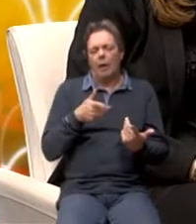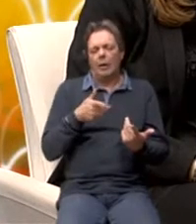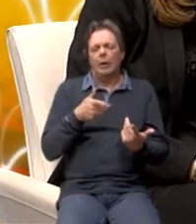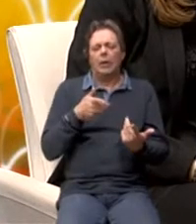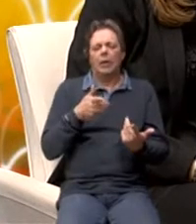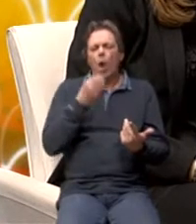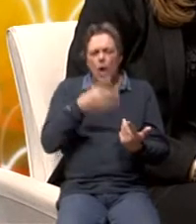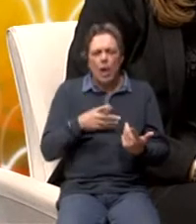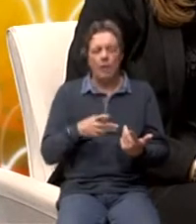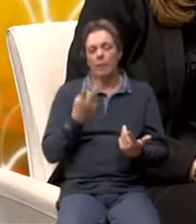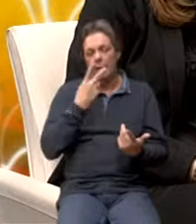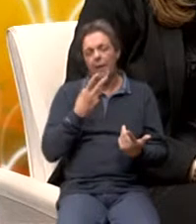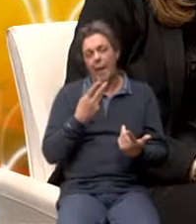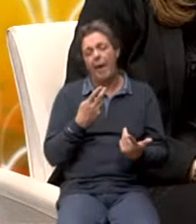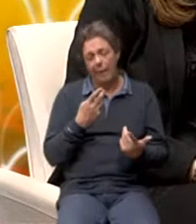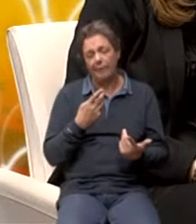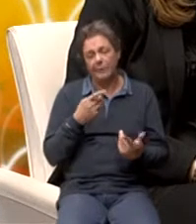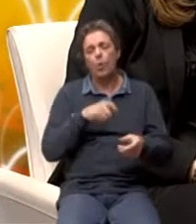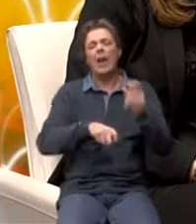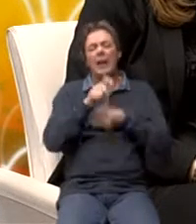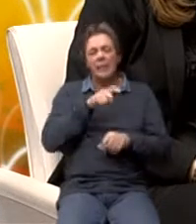koji stvarno prate taj dio. I